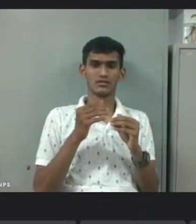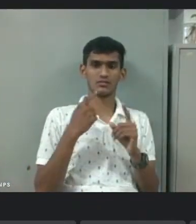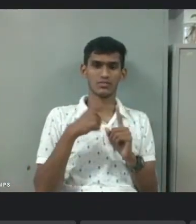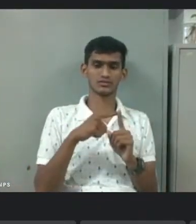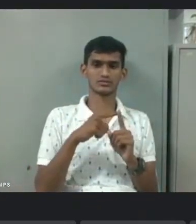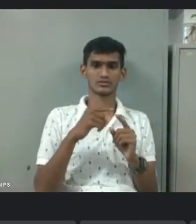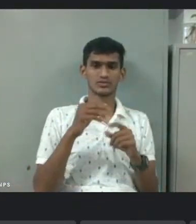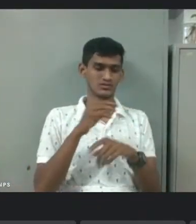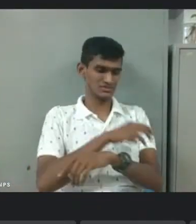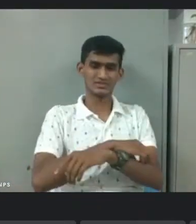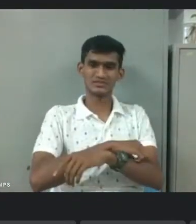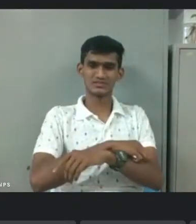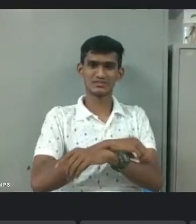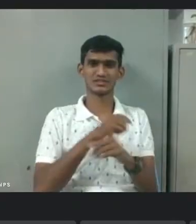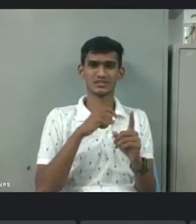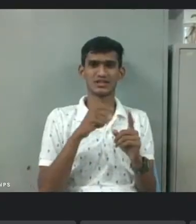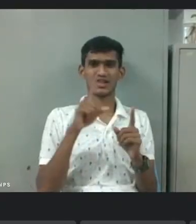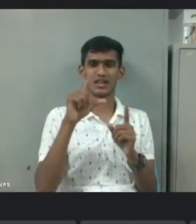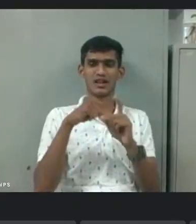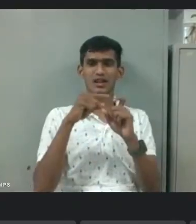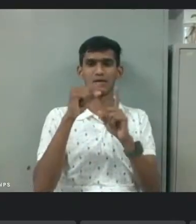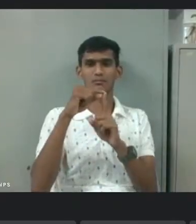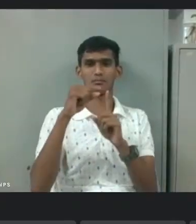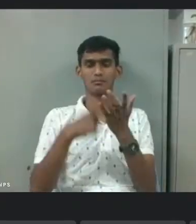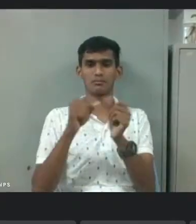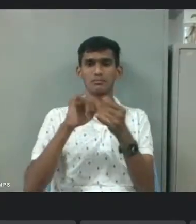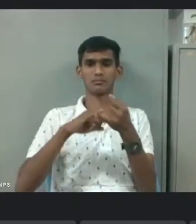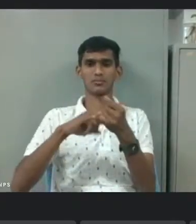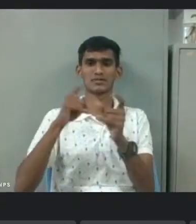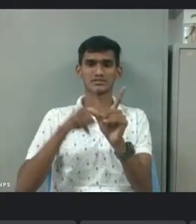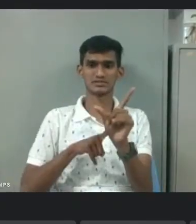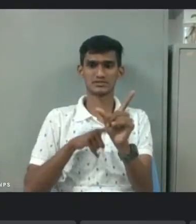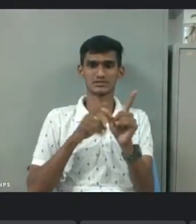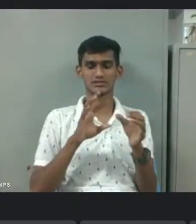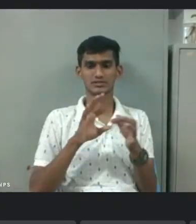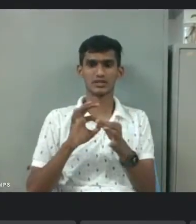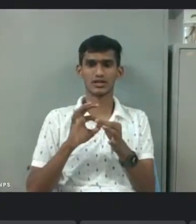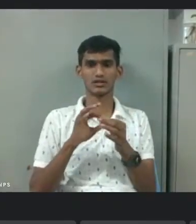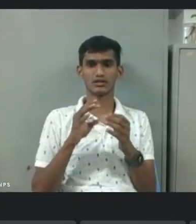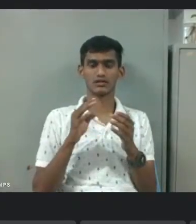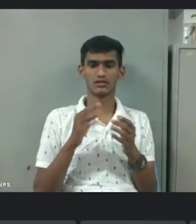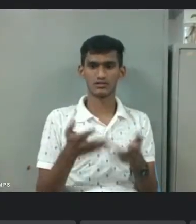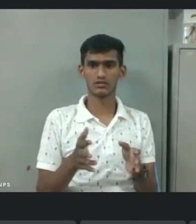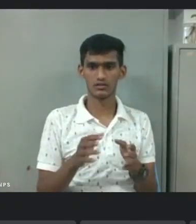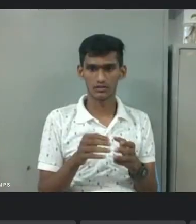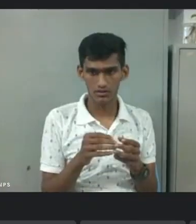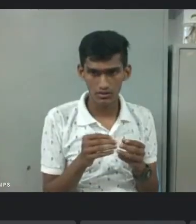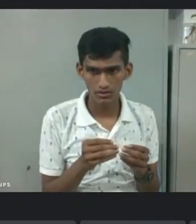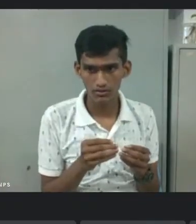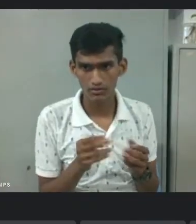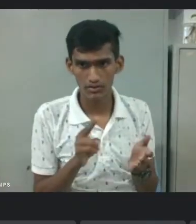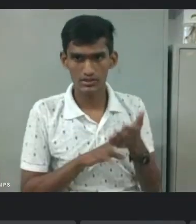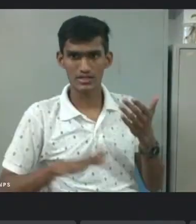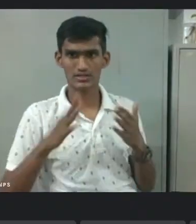ലെപ്രസി, ഇതൊക്കെ നമുക്ക് മാറ്റാൻ സാധിച്ചത് ഹെൽത്ത് മിഷനുകളിൽ കൂടിയും അങ്ങനെയുള്ള സാധ്യതകളിൽ കൂടിയാണ്. യൂണിവേഴ്സിറ്റി. അപ്പൊ അതുപോലെ